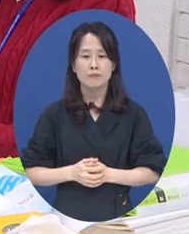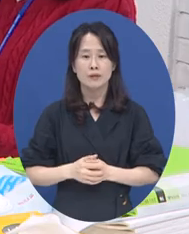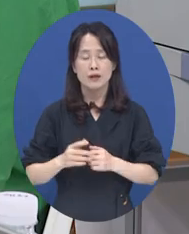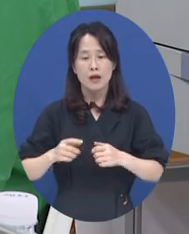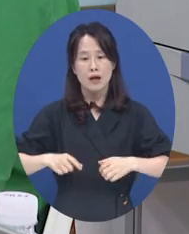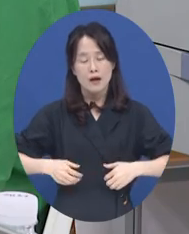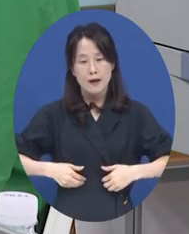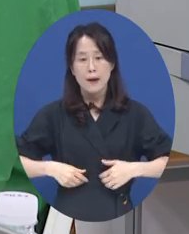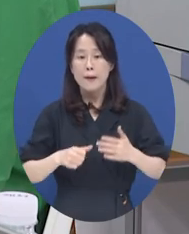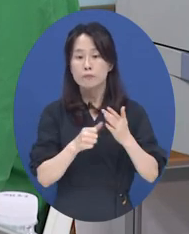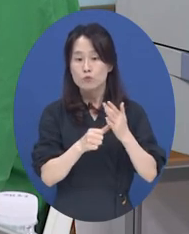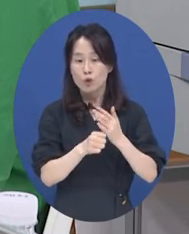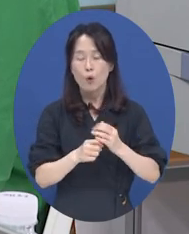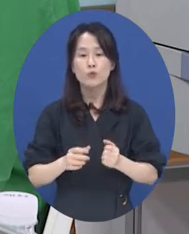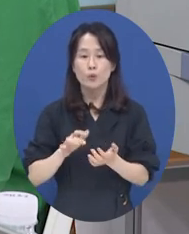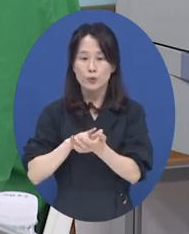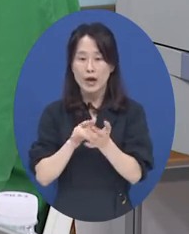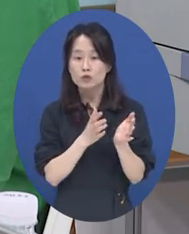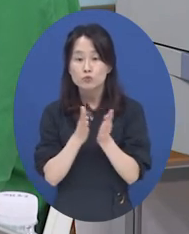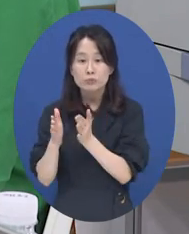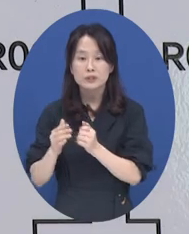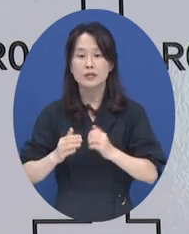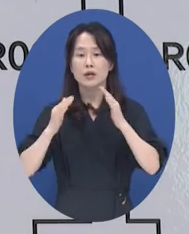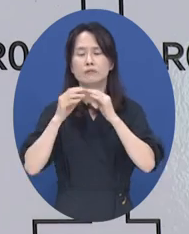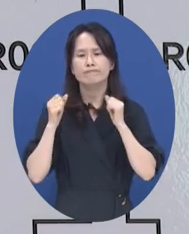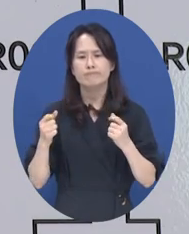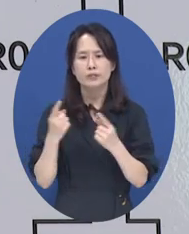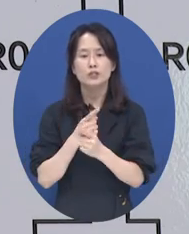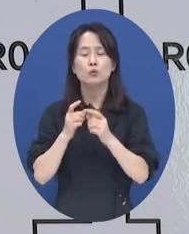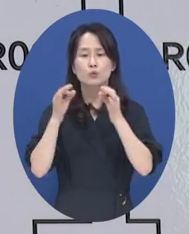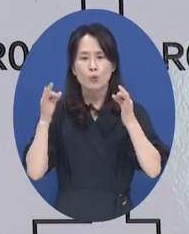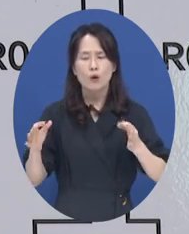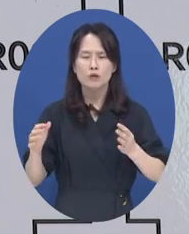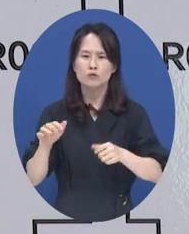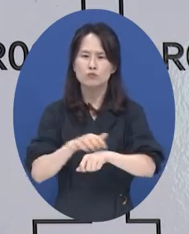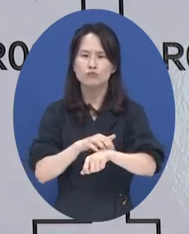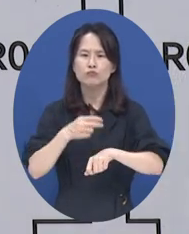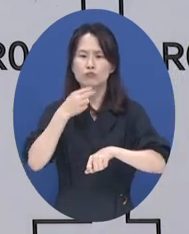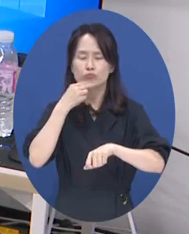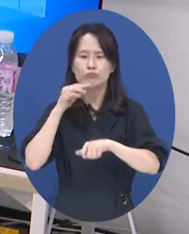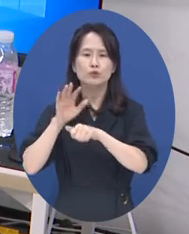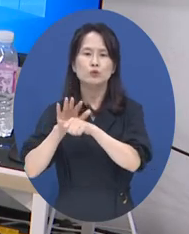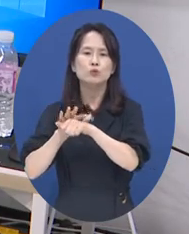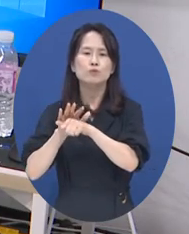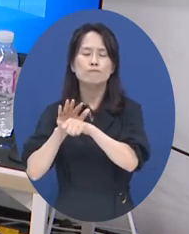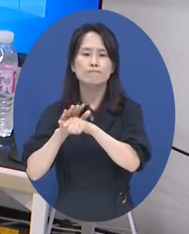생필품과 상비약 지원을 통해 재택 치료 기간 동안 생활에 불편함이 없도록